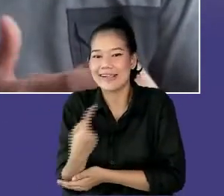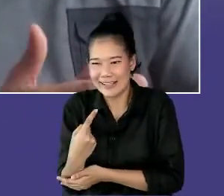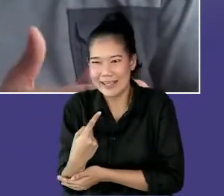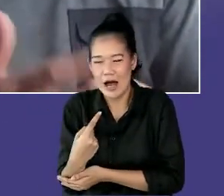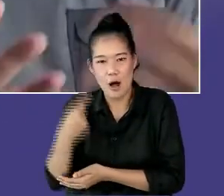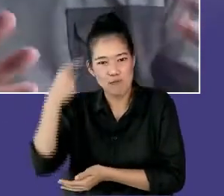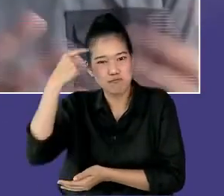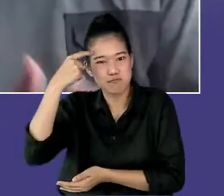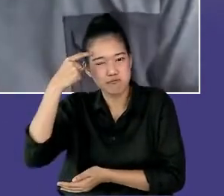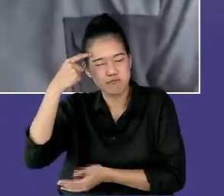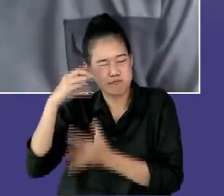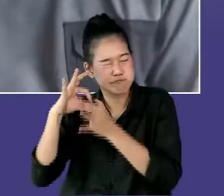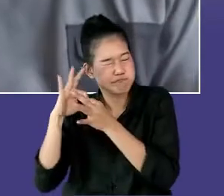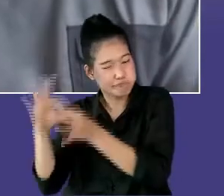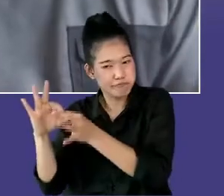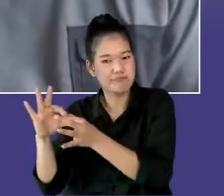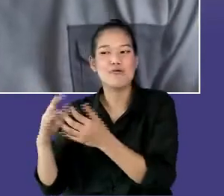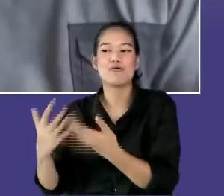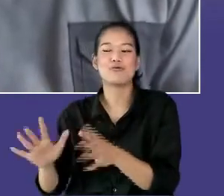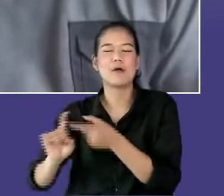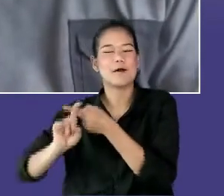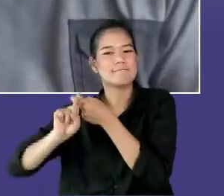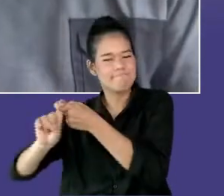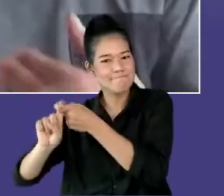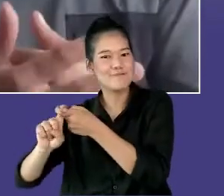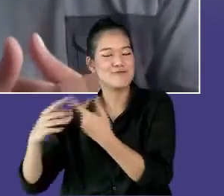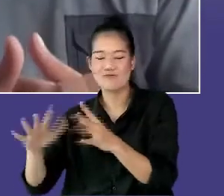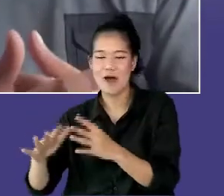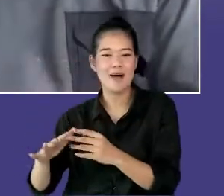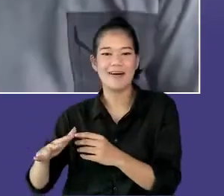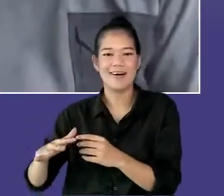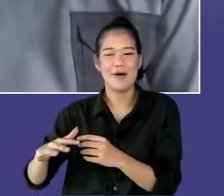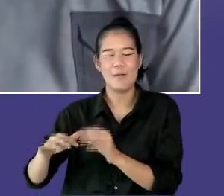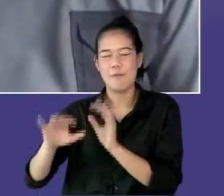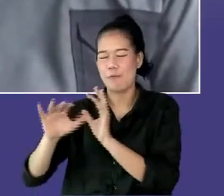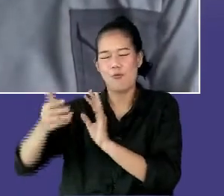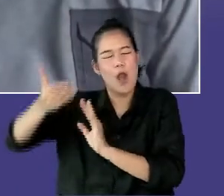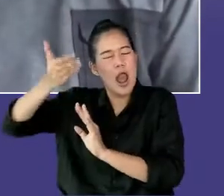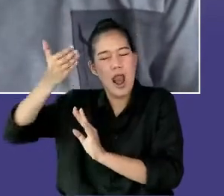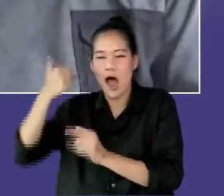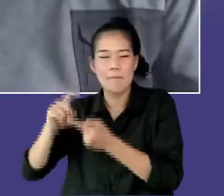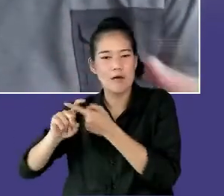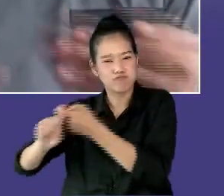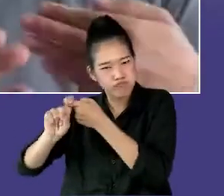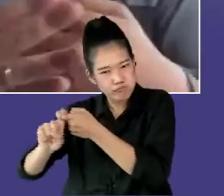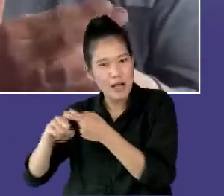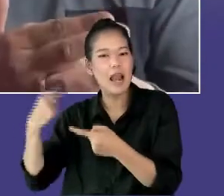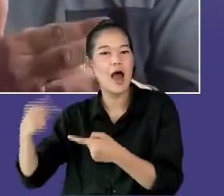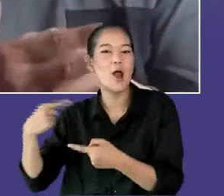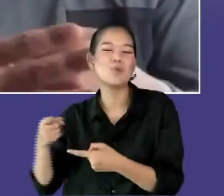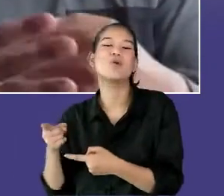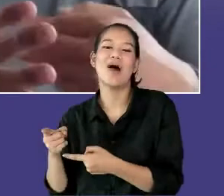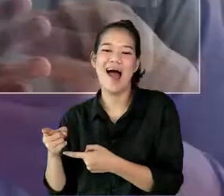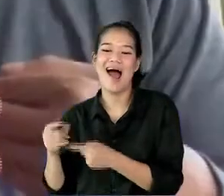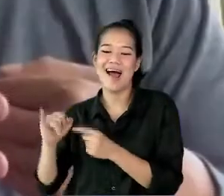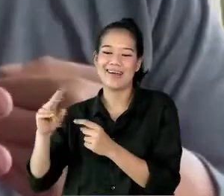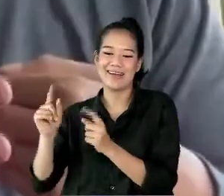udah seotak lama lah untuk urusan project gitu ya segala macam. Nah akhirnya